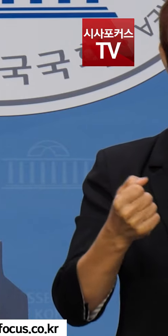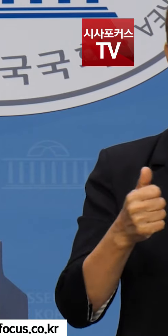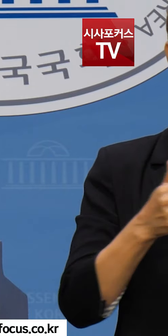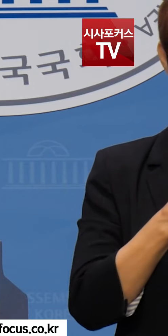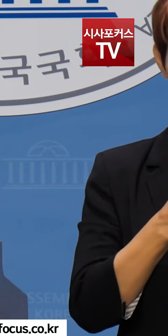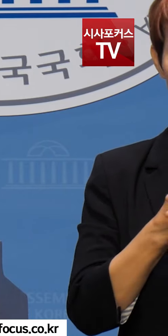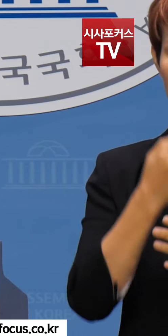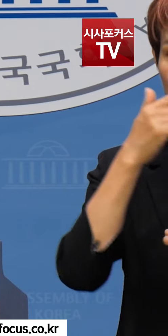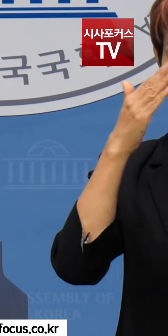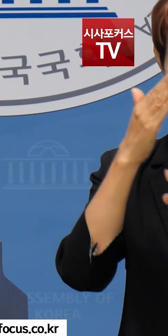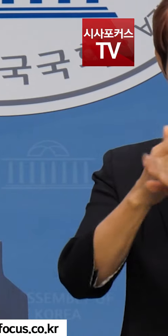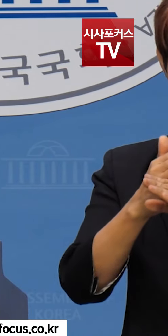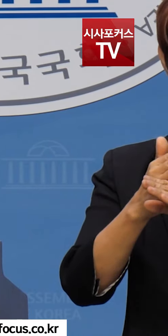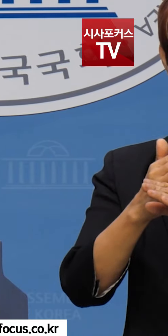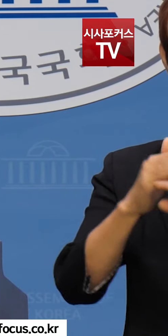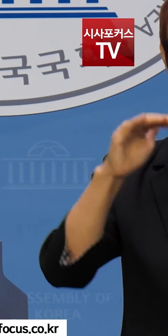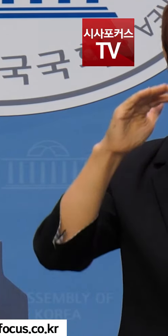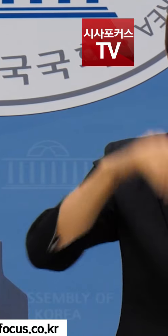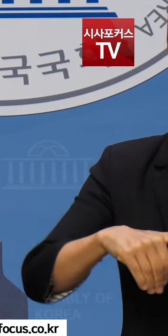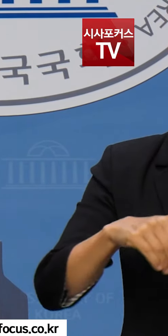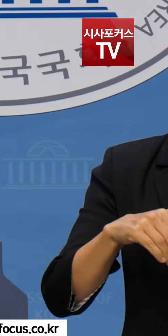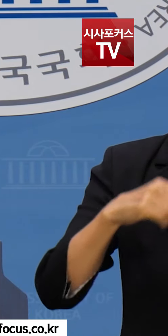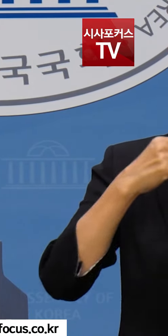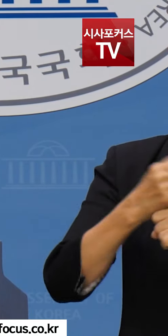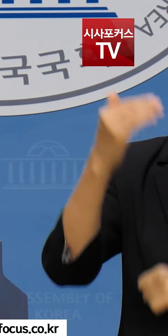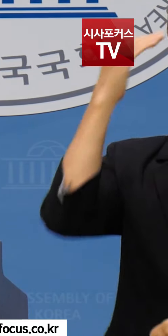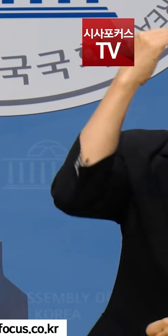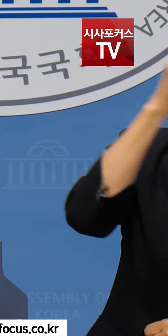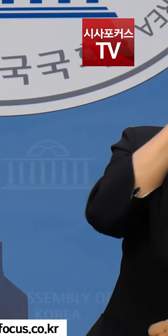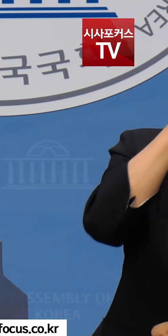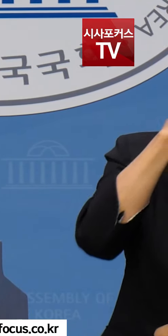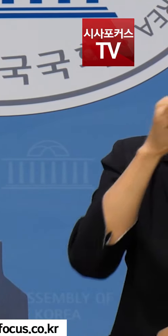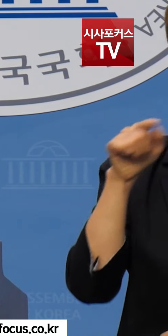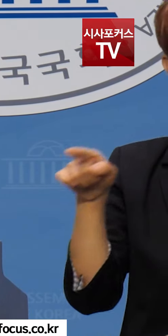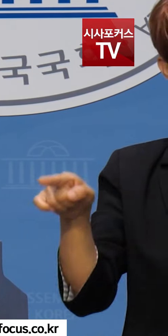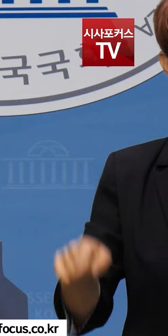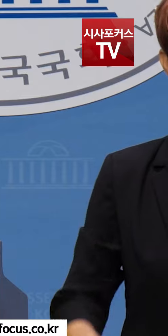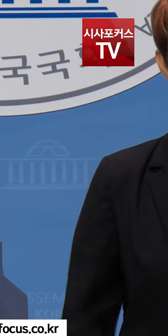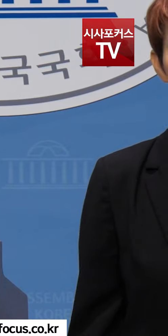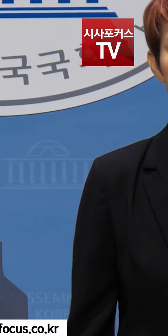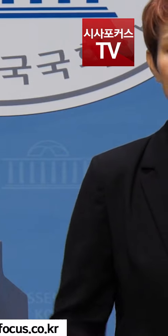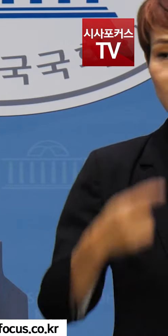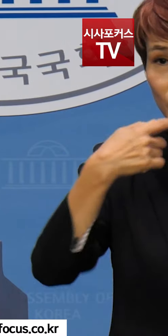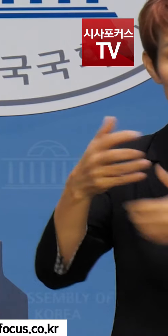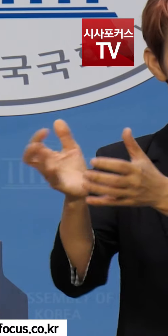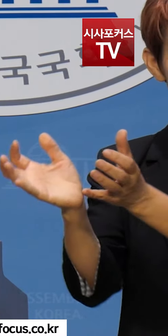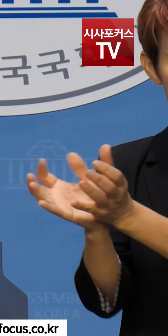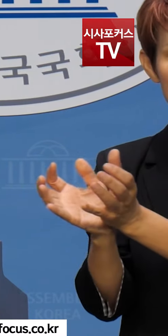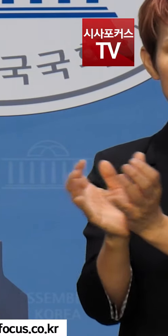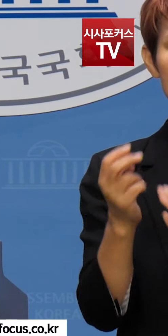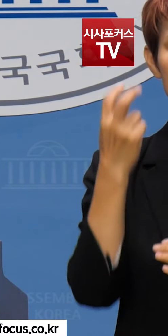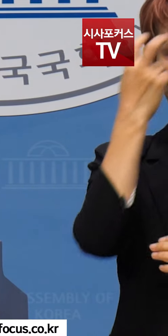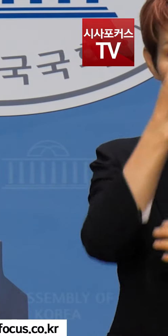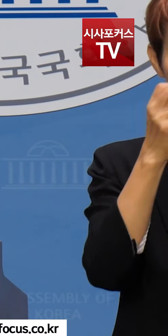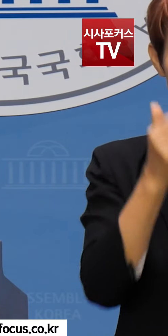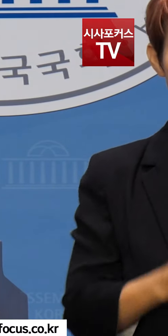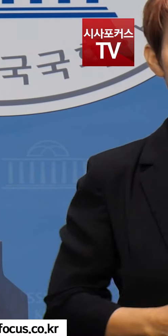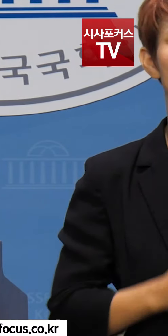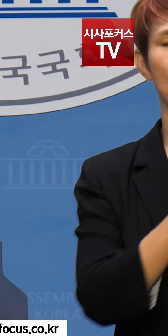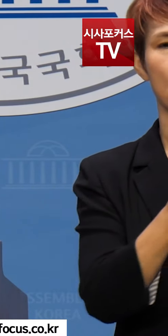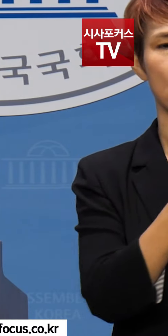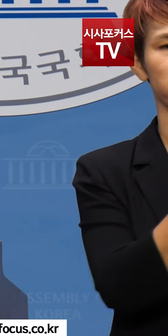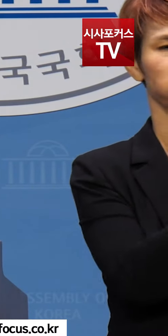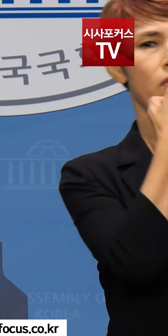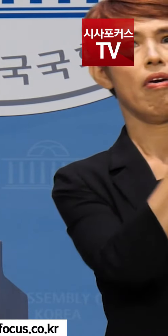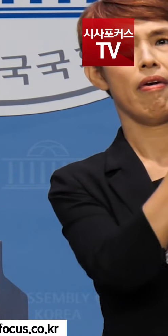민주주의를 파괴하는 행위일지라도 전혀 개의치 않습니다. 민주당이 검사 4명에 대해